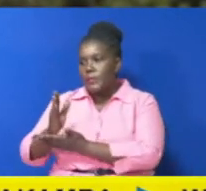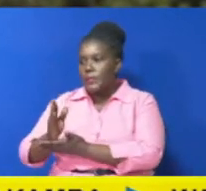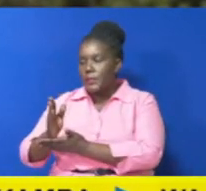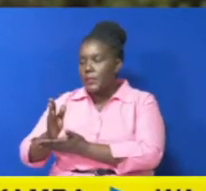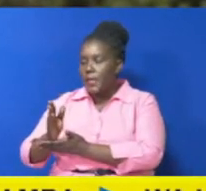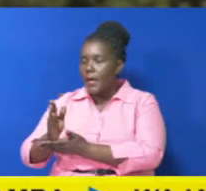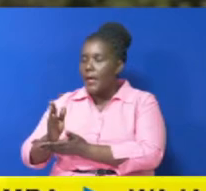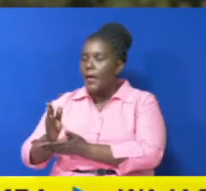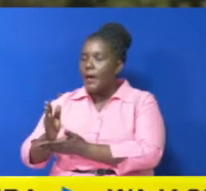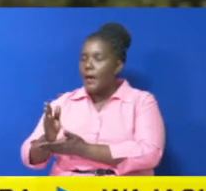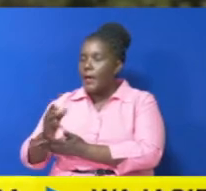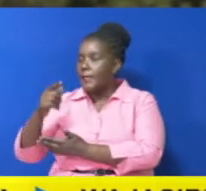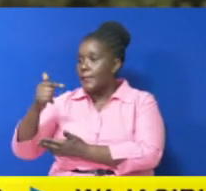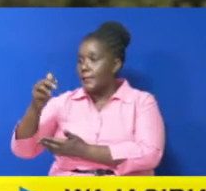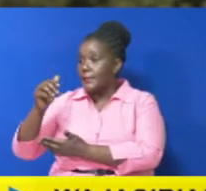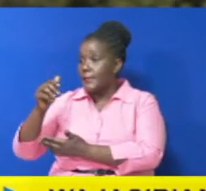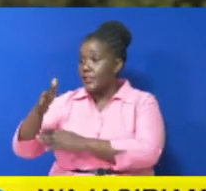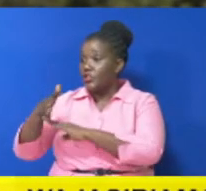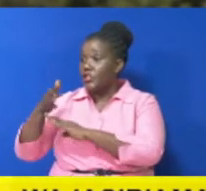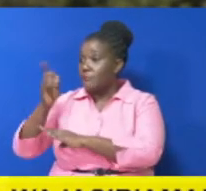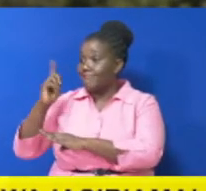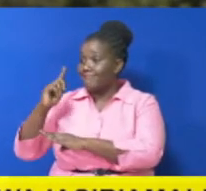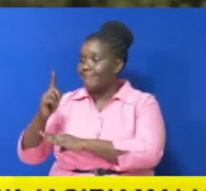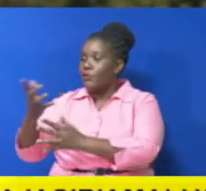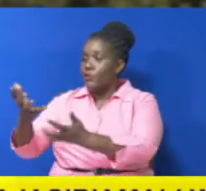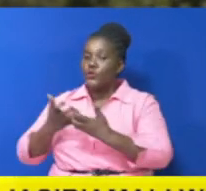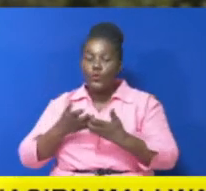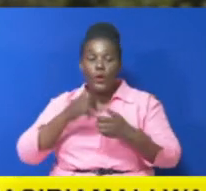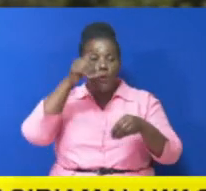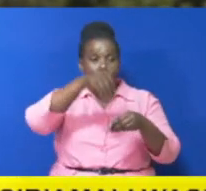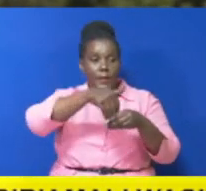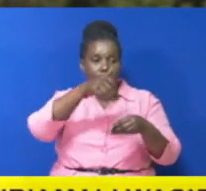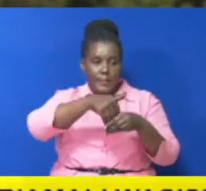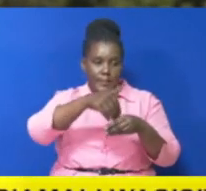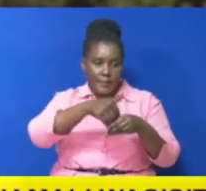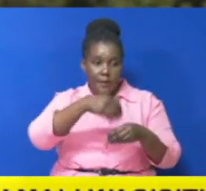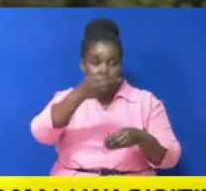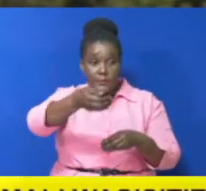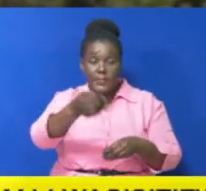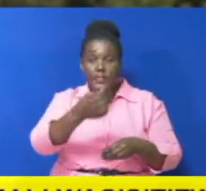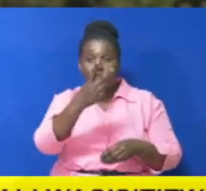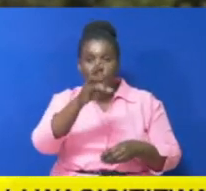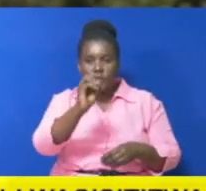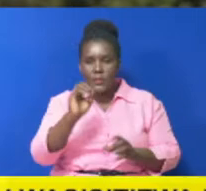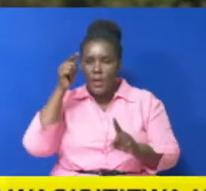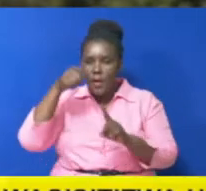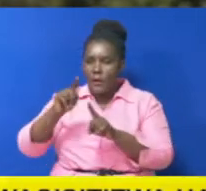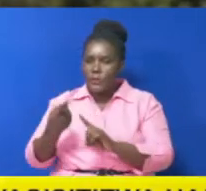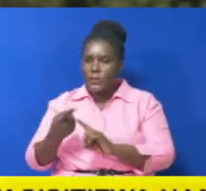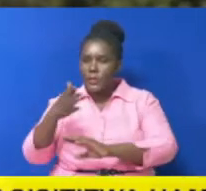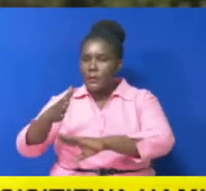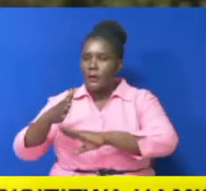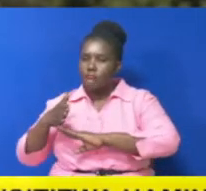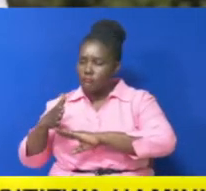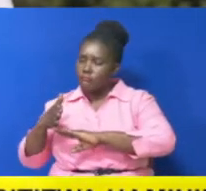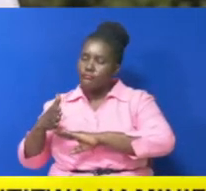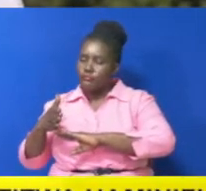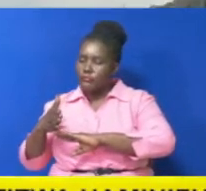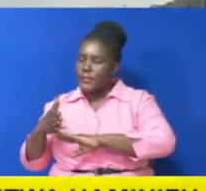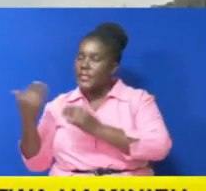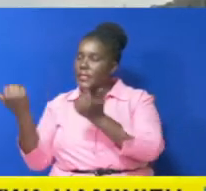wateja wa vijiji hivi 20 ili kampuni ibaki kuzalisha na kuwauzia umeme TANESCO moja kwa moja bila kujihusisha na